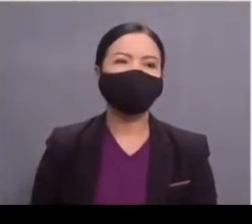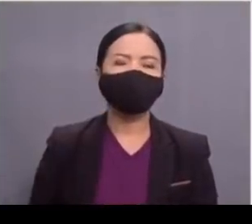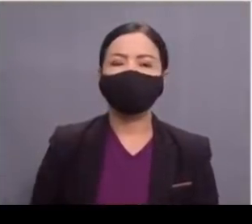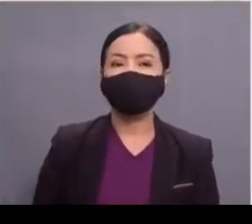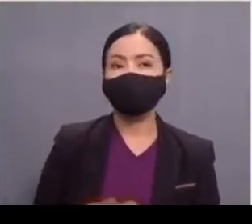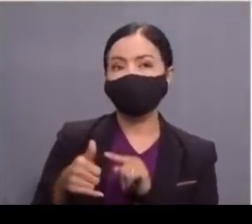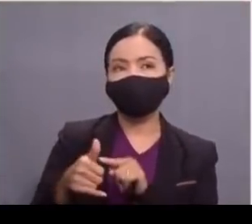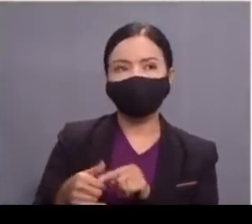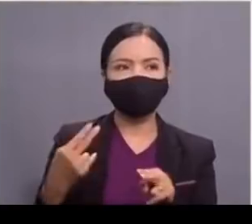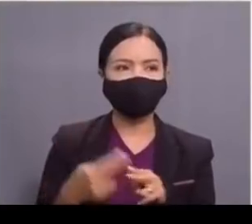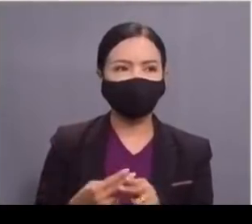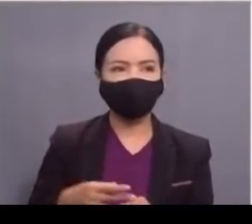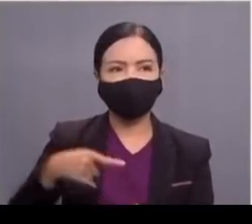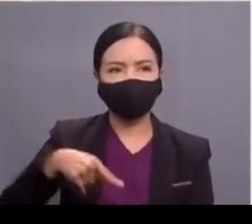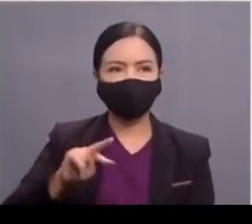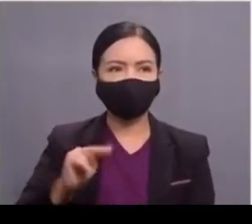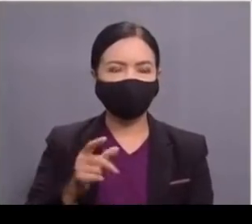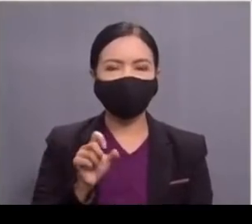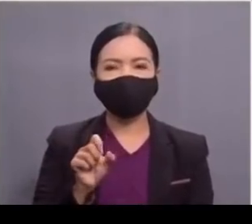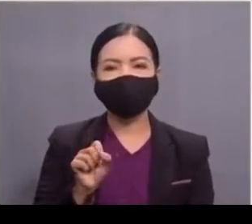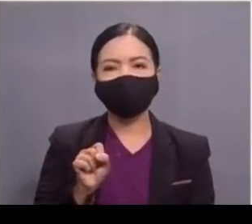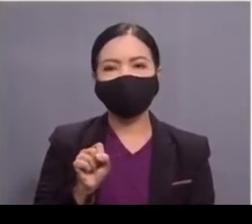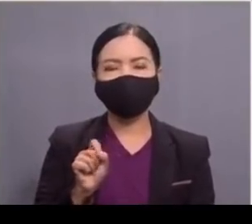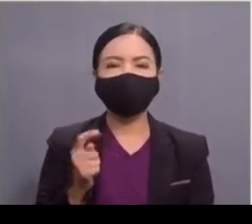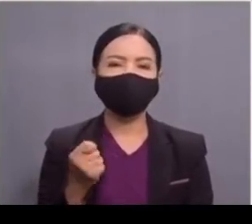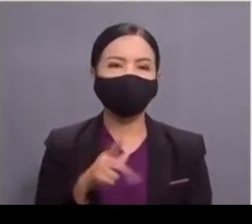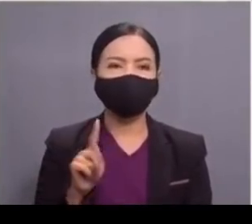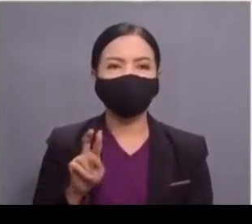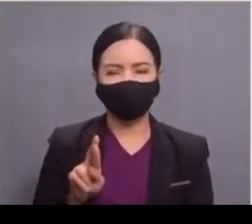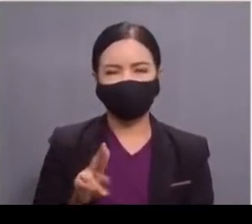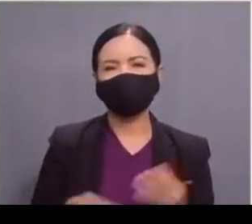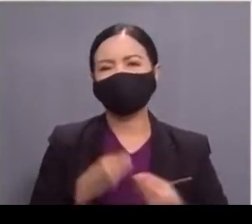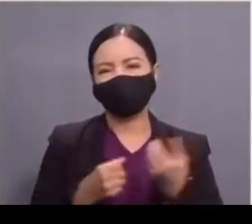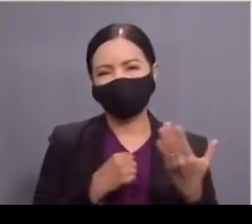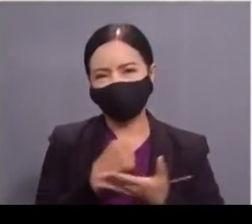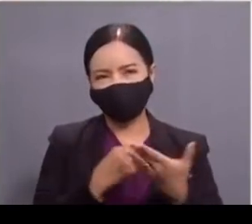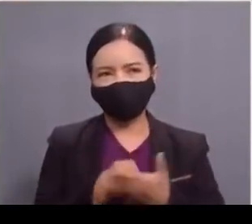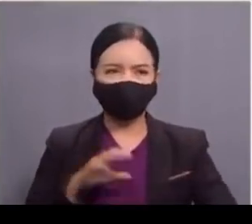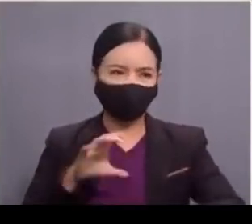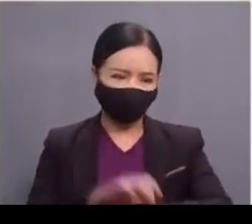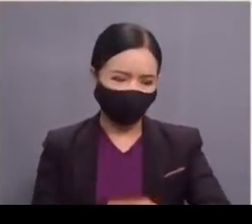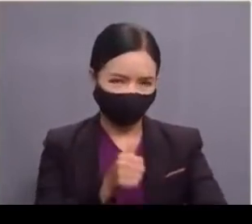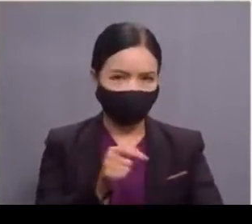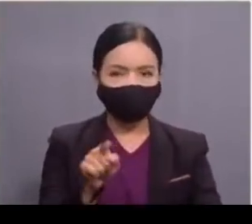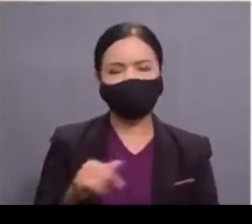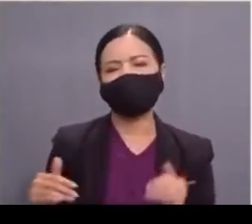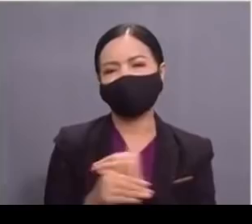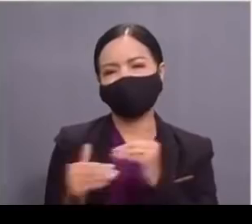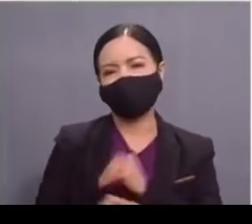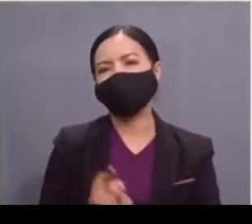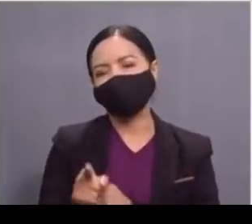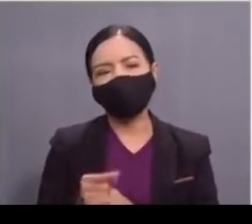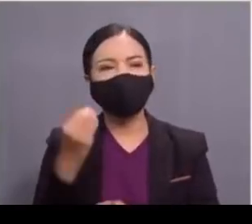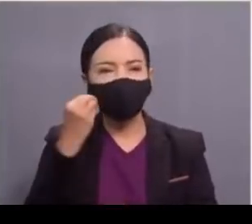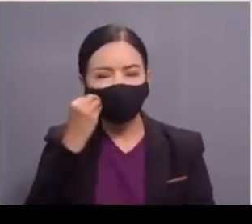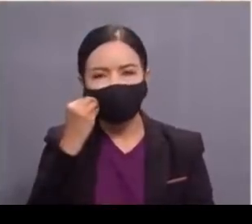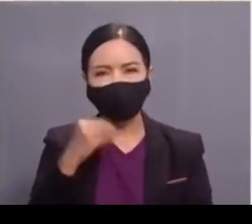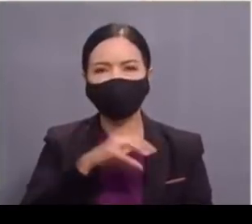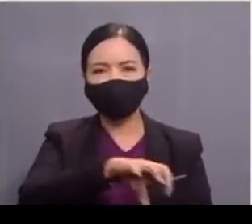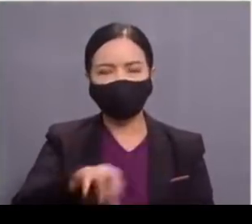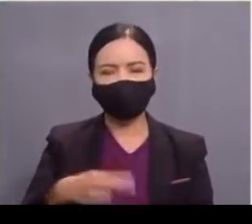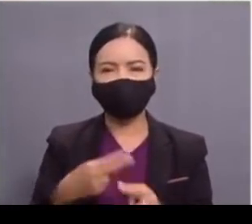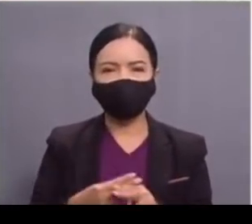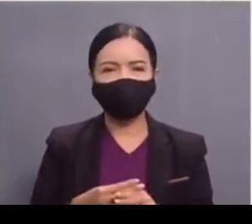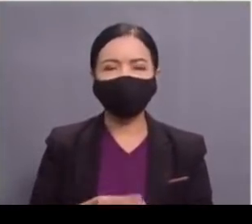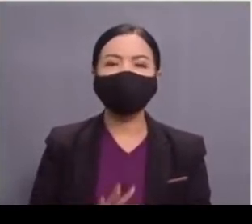องหาคือนายพงศธรแจ่มจันทร์อายุ21ปีเป็นเอเย่นขายยาจับได้ที่ริมถนนเลยนะคะริมถนนหมู่บ้านแสนสุขใกล้กับ